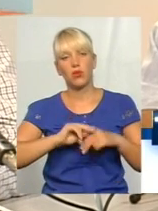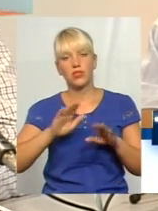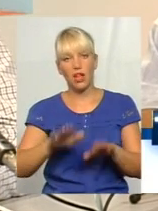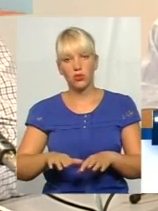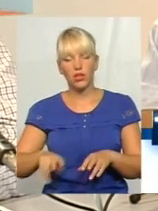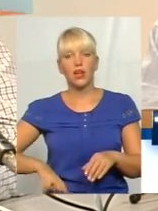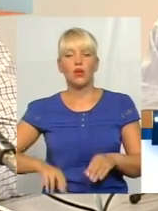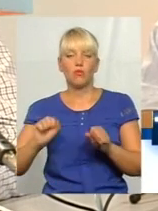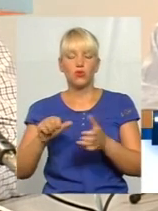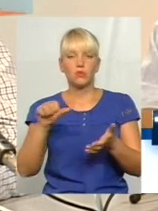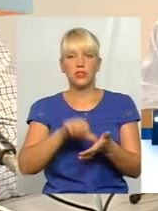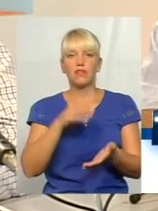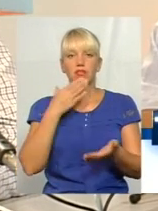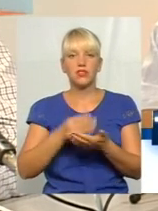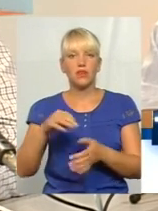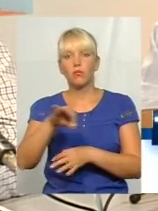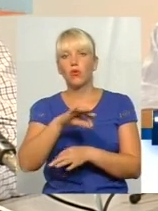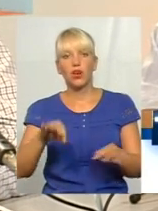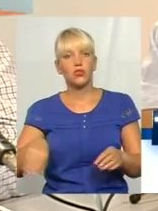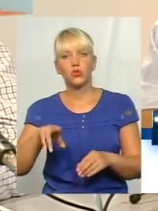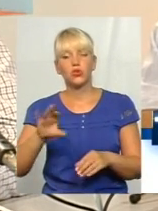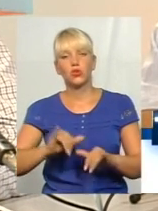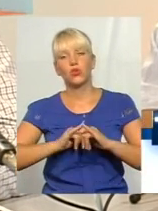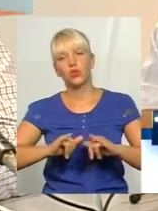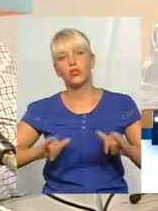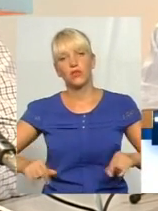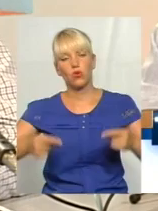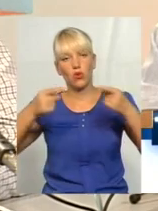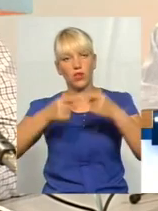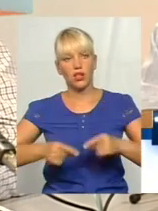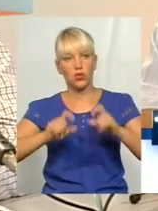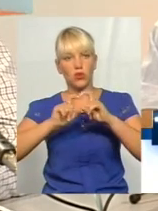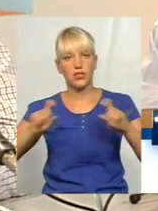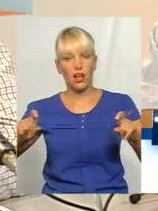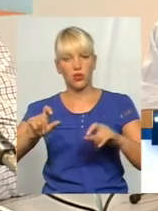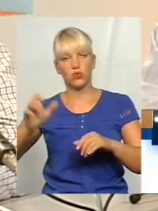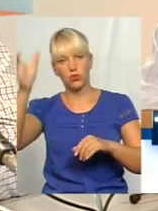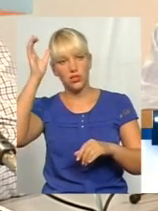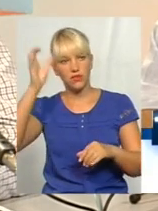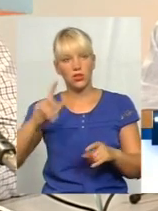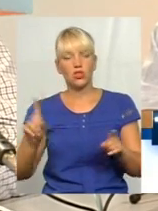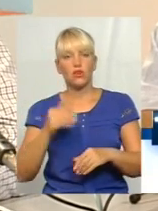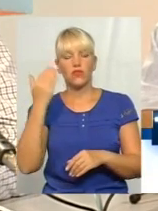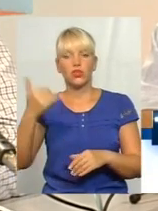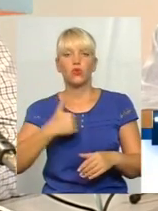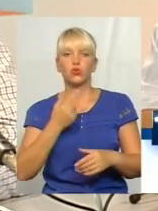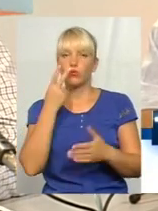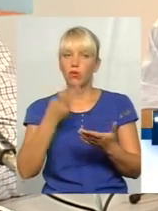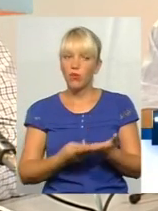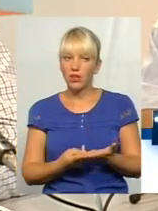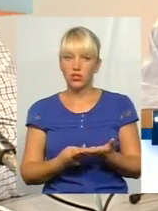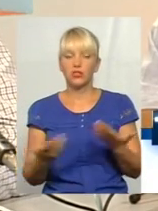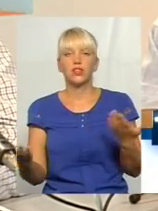представити свій проект щодо розвитку конкретного закладу освіти що вони хочуть побачити